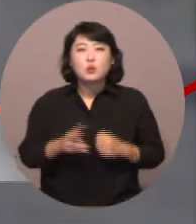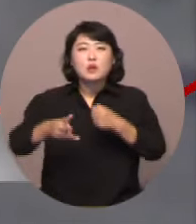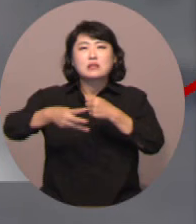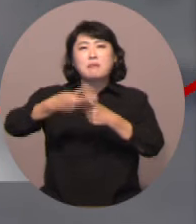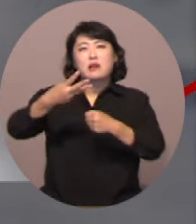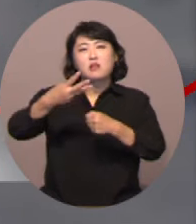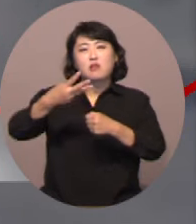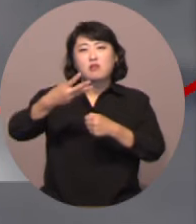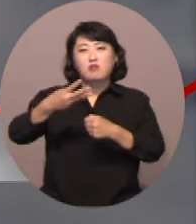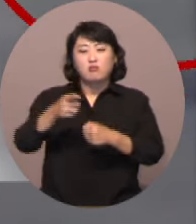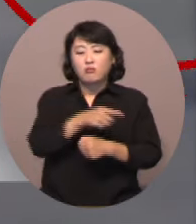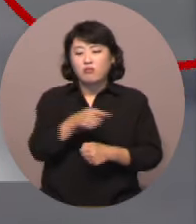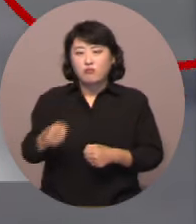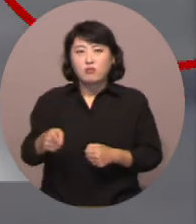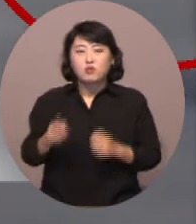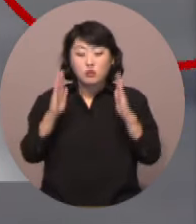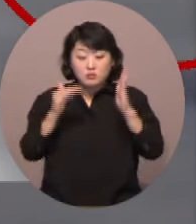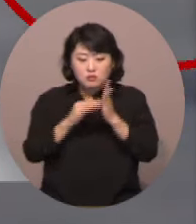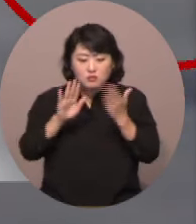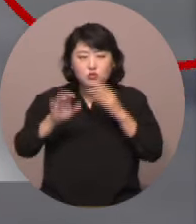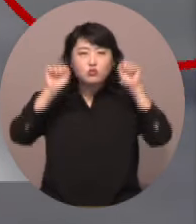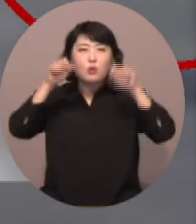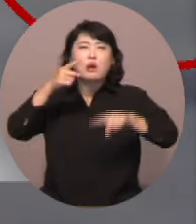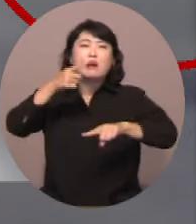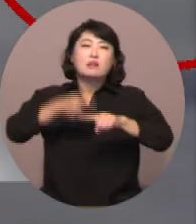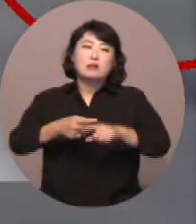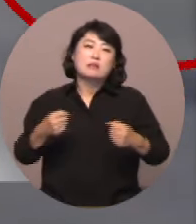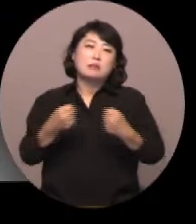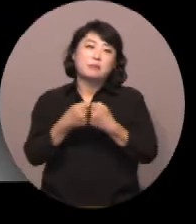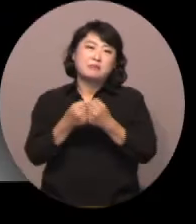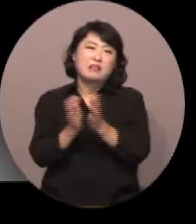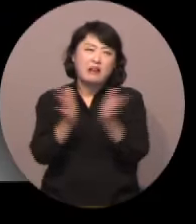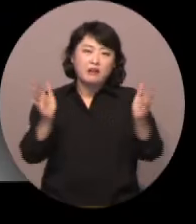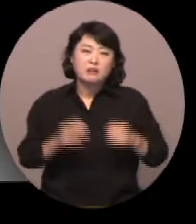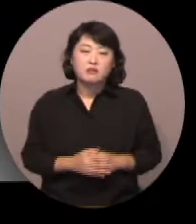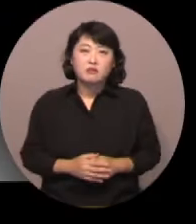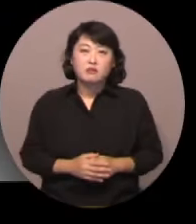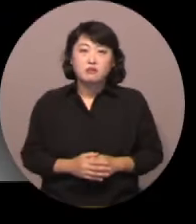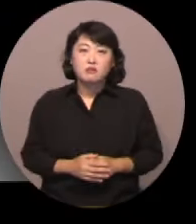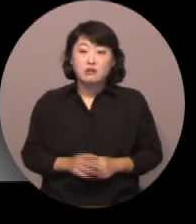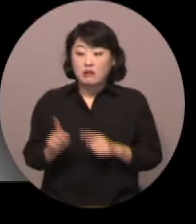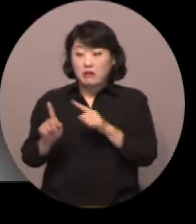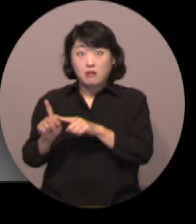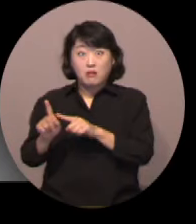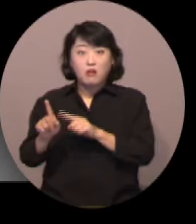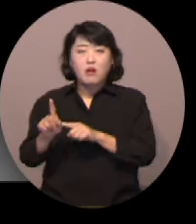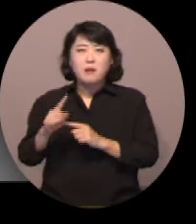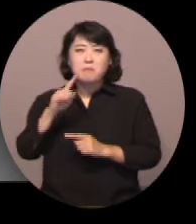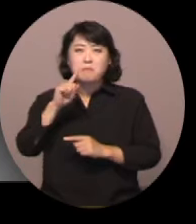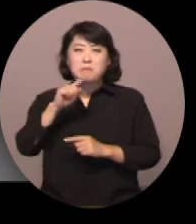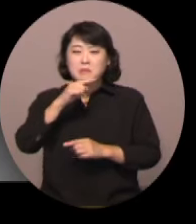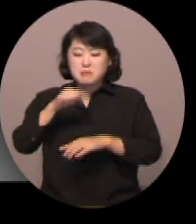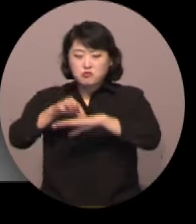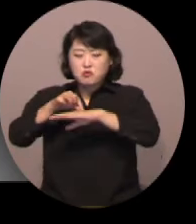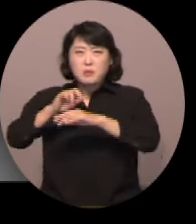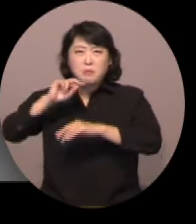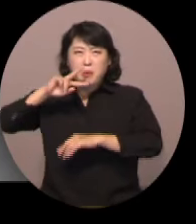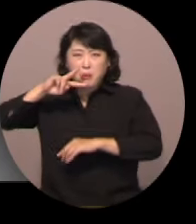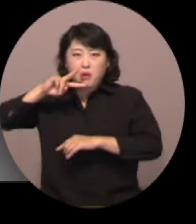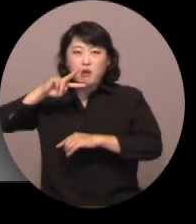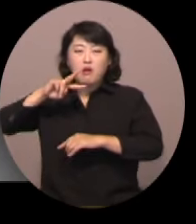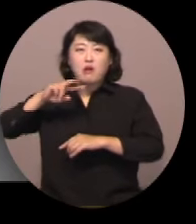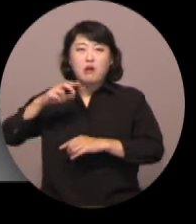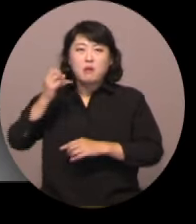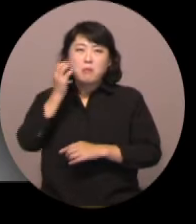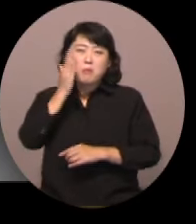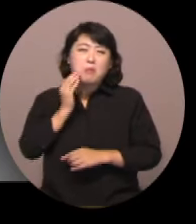3학년 학생끼리 방과 후에 운동을 하다가 싸운 겁니다. 한 학생은 피부가 찢어지고 타박상을 입는 등 전치